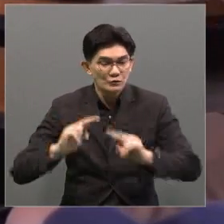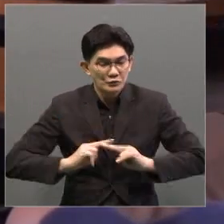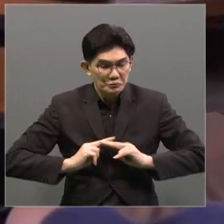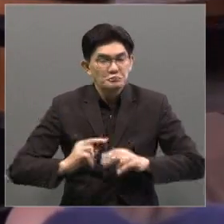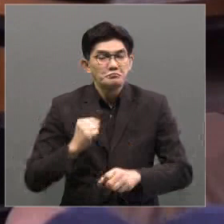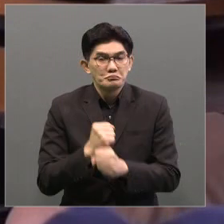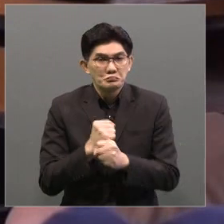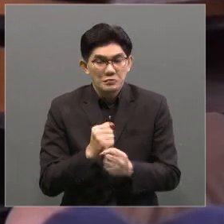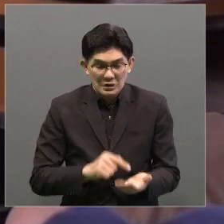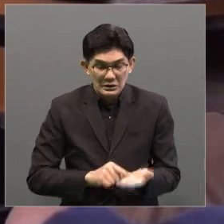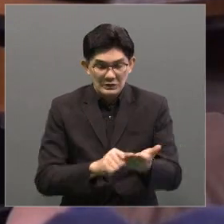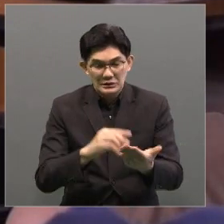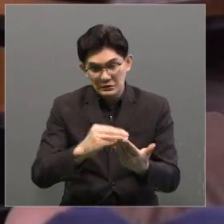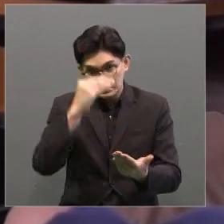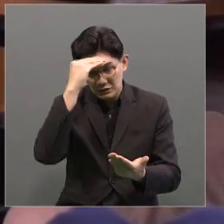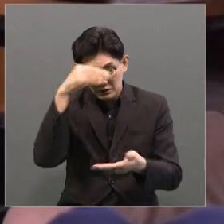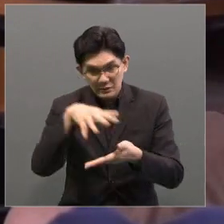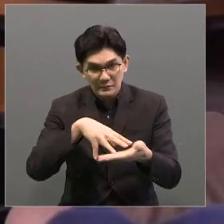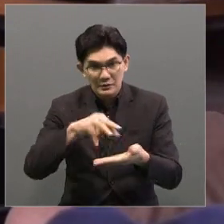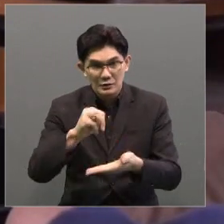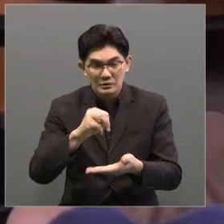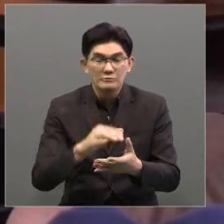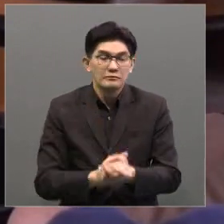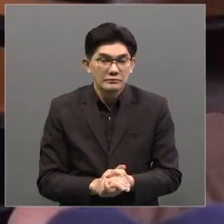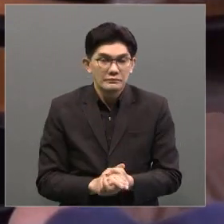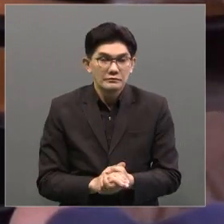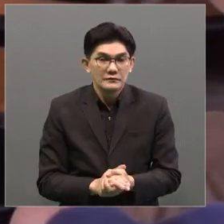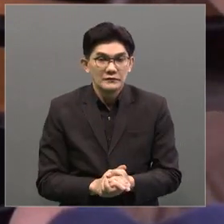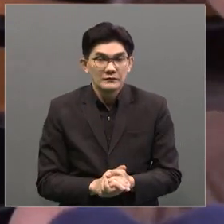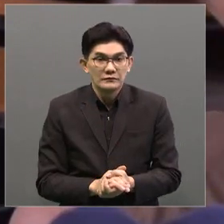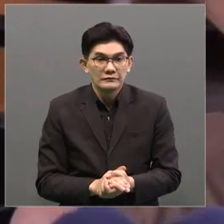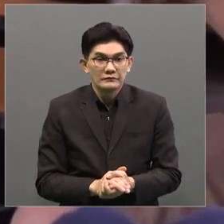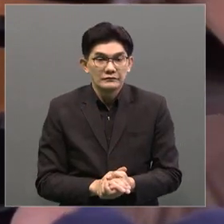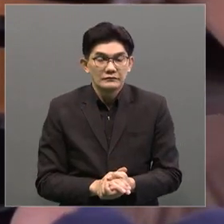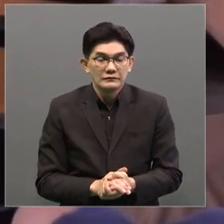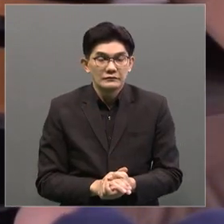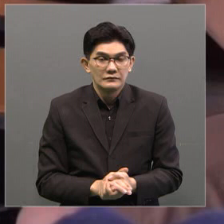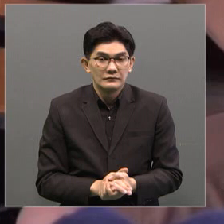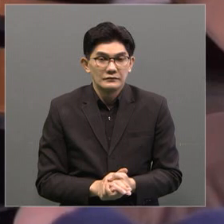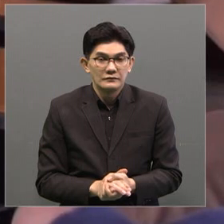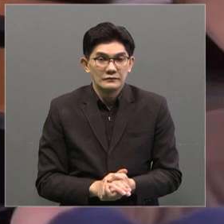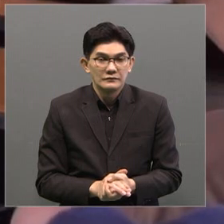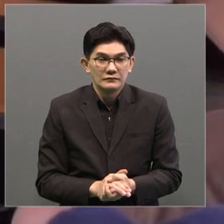ในการที่จะยื่นเรียนต่อมหาลัยนะครับตรงนี้แล้วก็มันเป็น